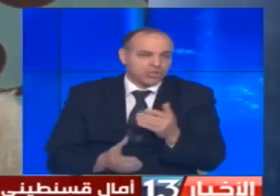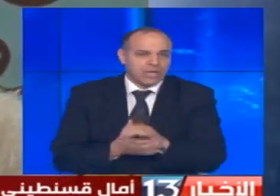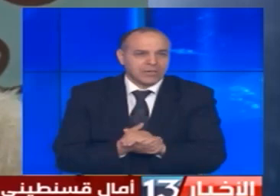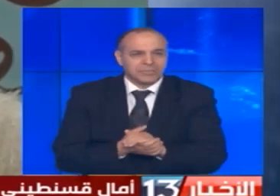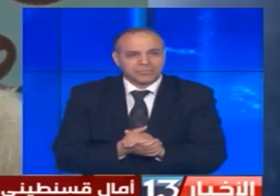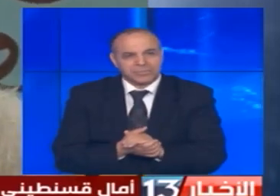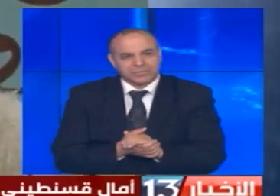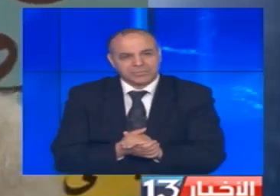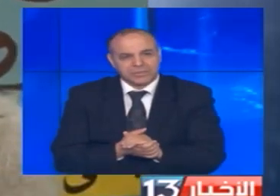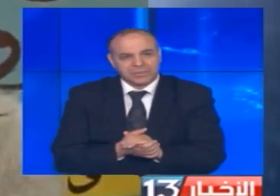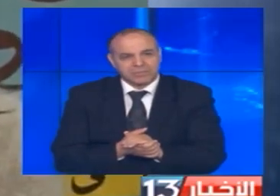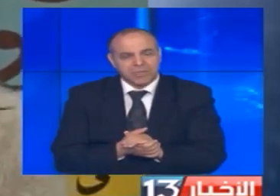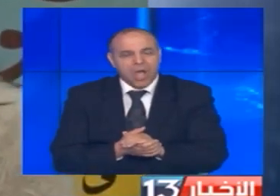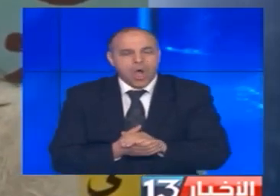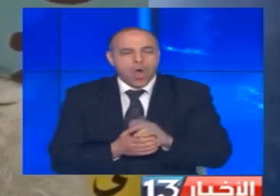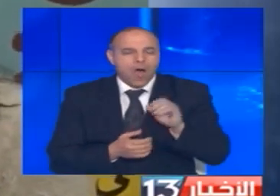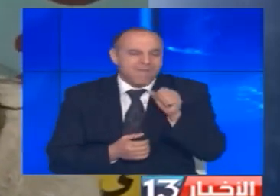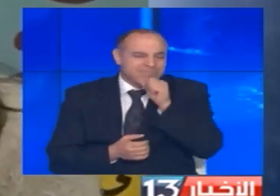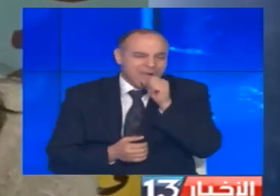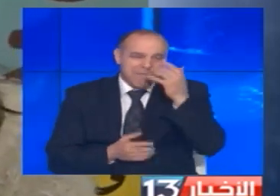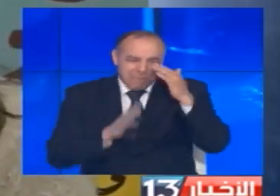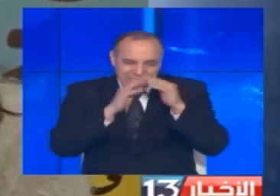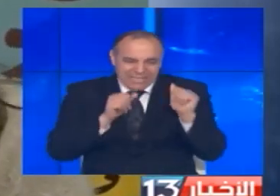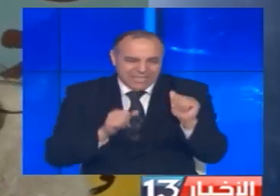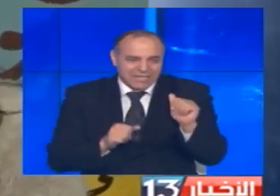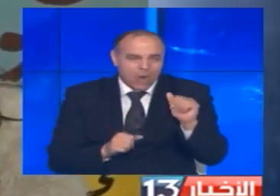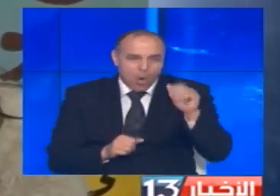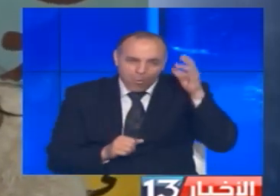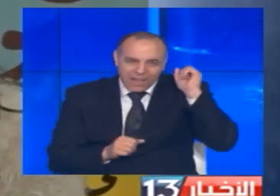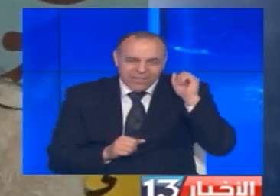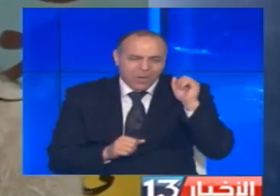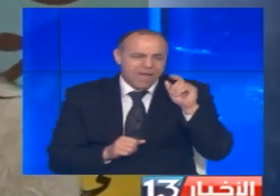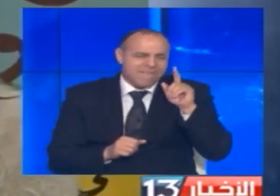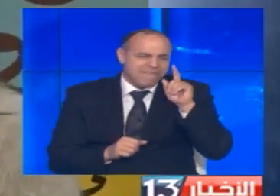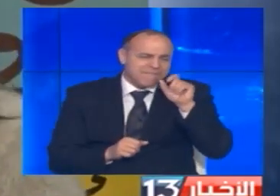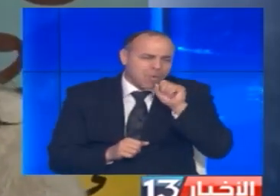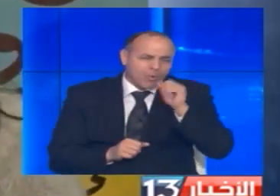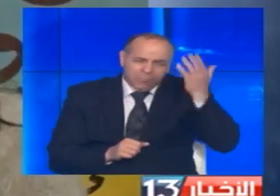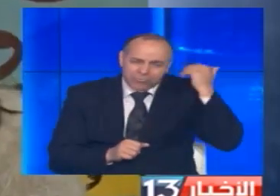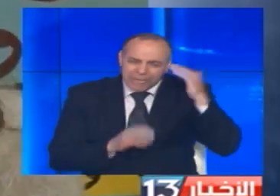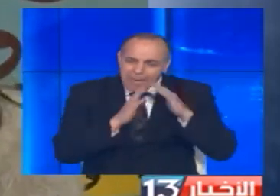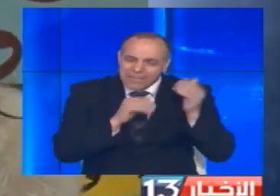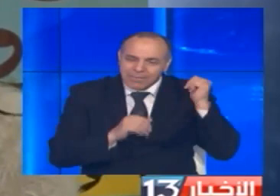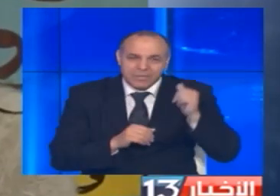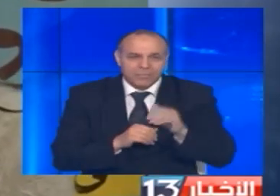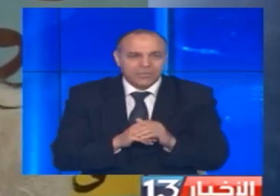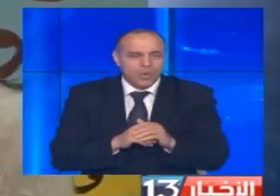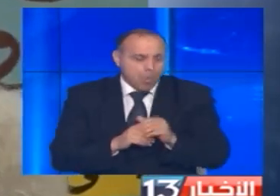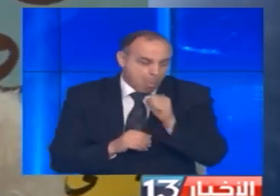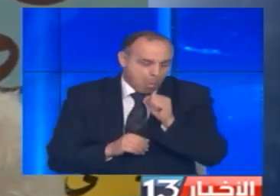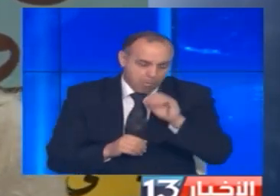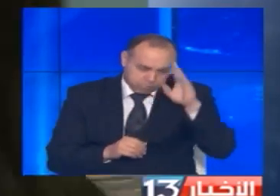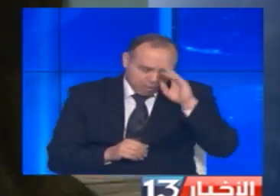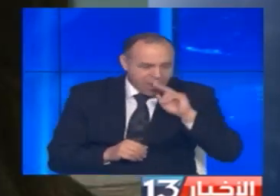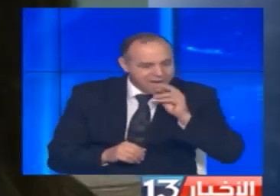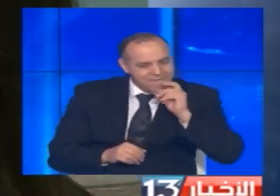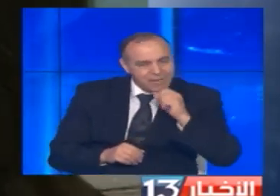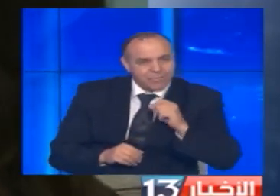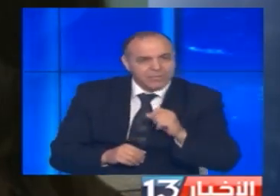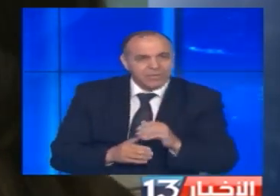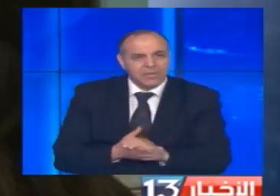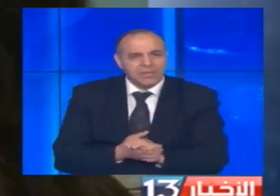قديم، ام كلثوم، ليلى مراد، سميره سعيد، كلهم ضمن